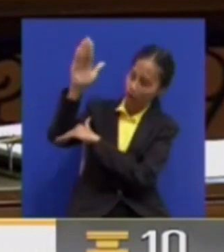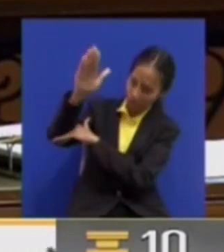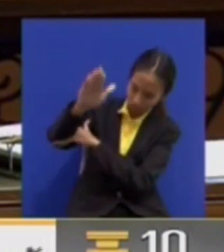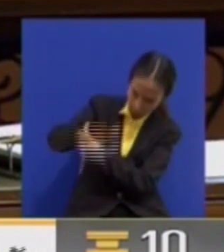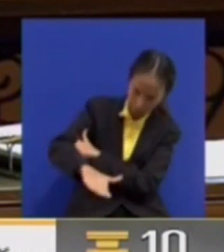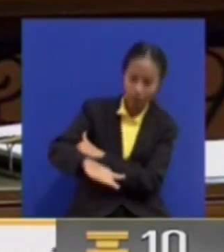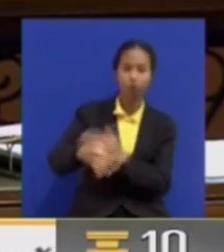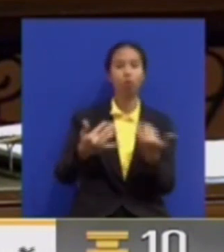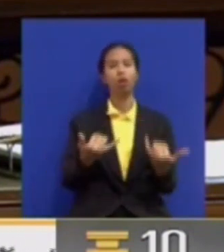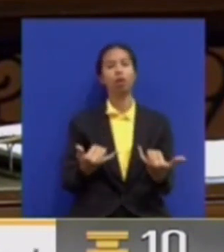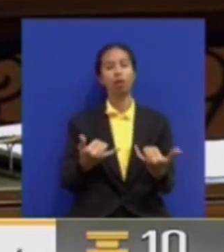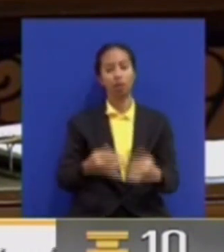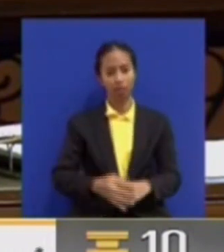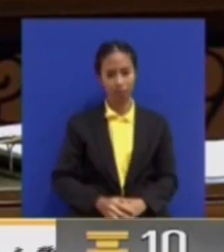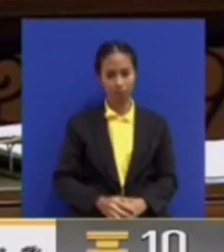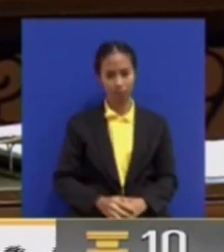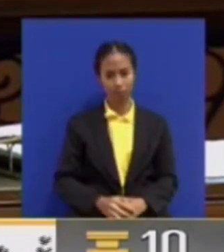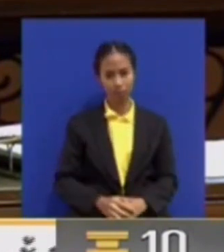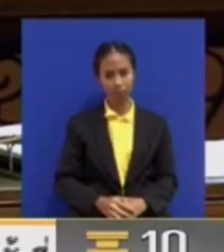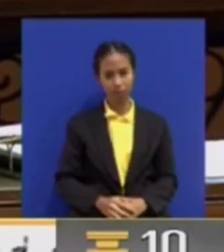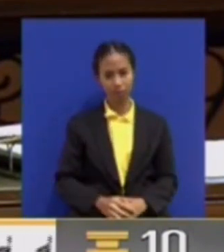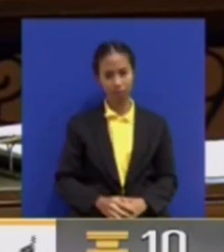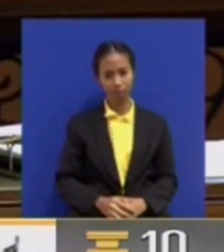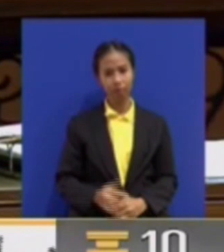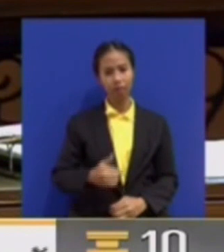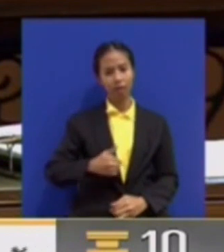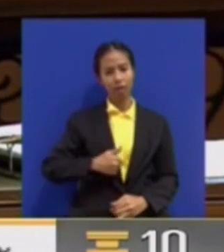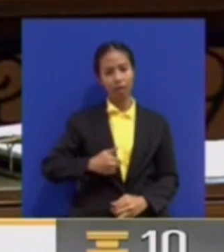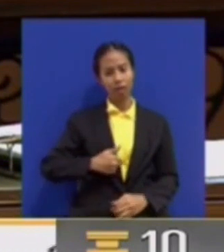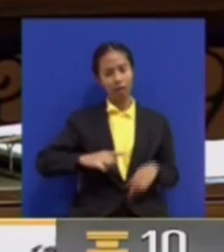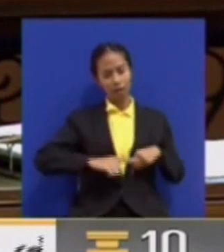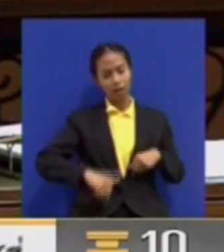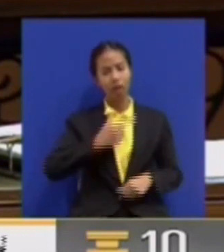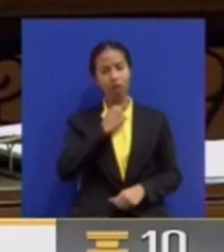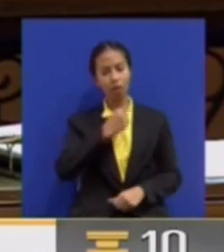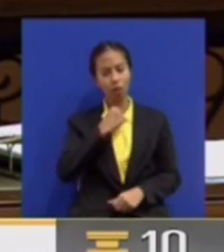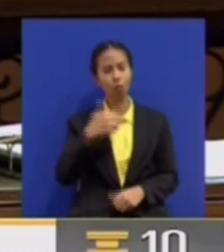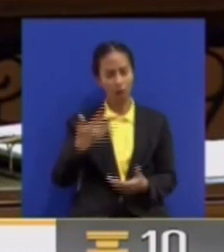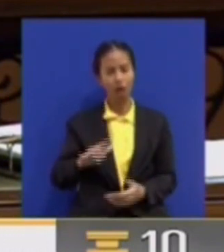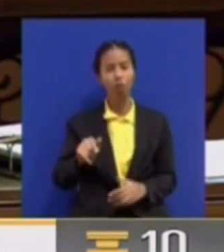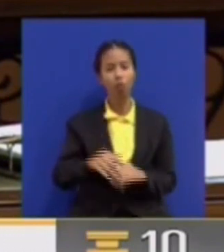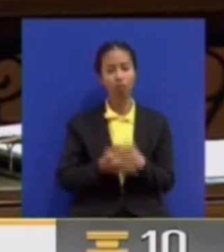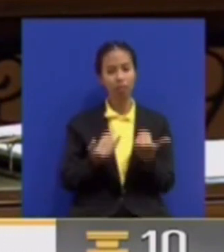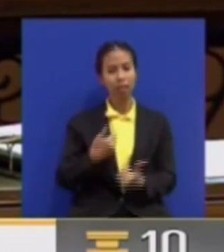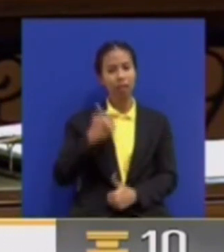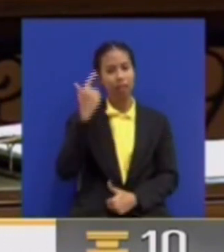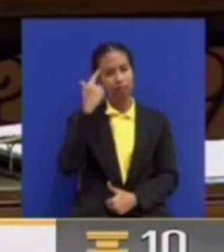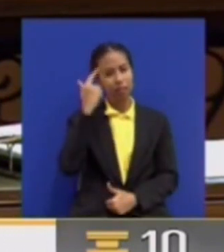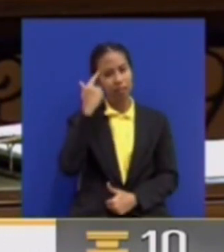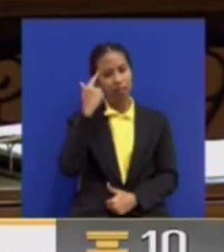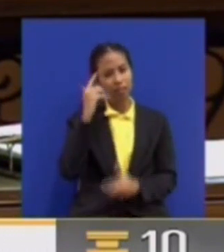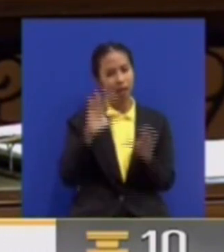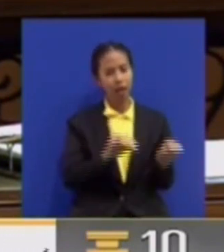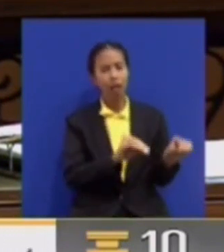อนนี้ก็กระเพาะก็เรียกร้องกันทุกคนแล้ว ท่านประธาน ครับผมขอ เลื่อน การ